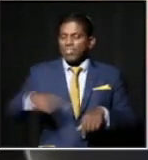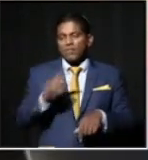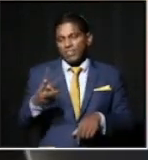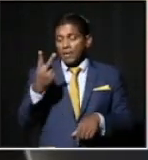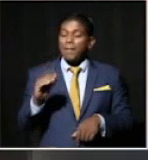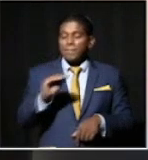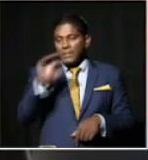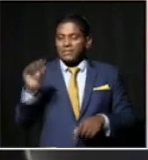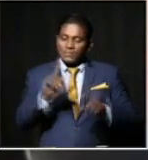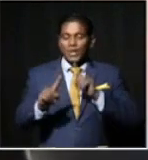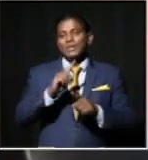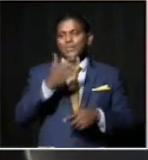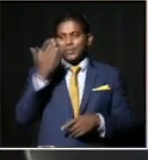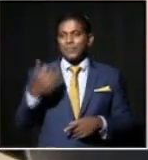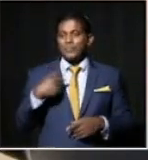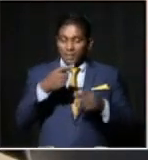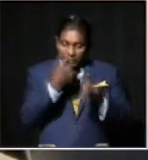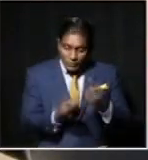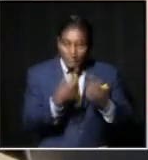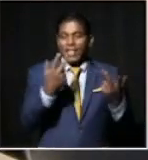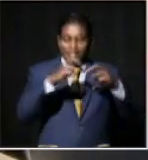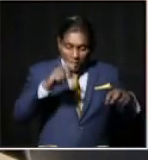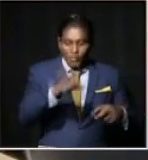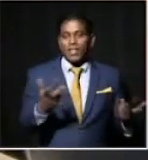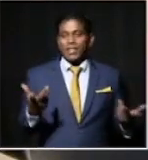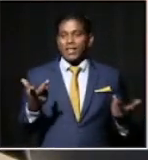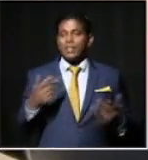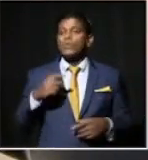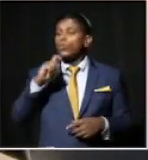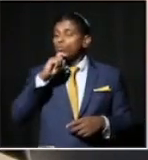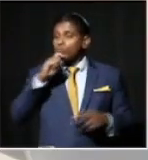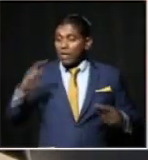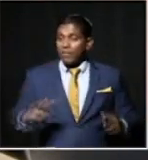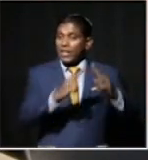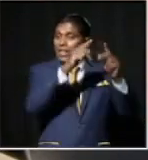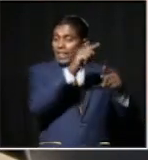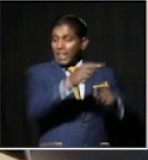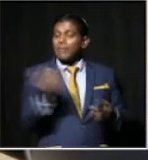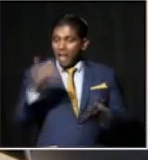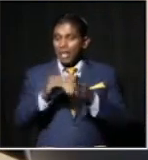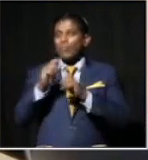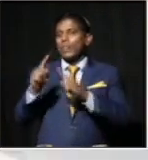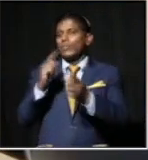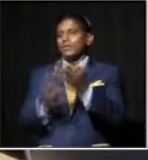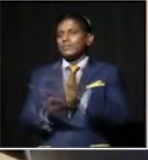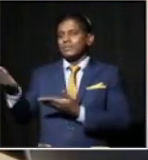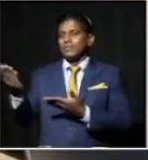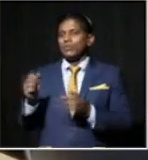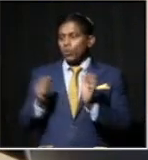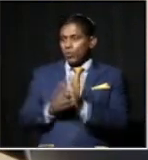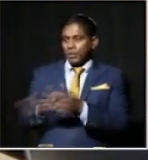මේක සාකච්ඡා කරන්න. මොකද කිසිම විශ්ලේෂණයක් කළත් නැහැ. එතකොට සුප්‍රීම සභාවෙන් නැවතත් පාර්ලිමේන්තුවට දාලා තියෙනවා. පාර්ලිමේන්තුවට කියන්නේ කමිටුවට. එතන